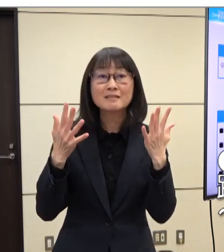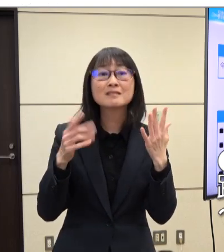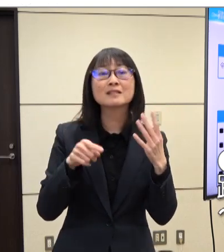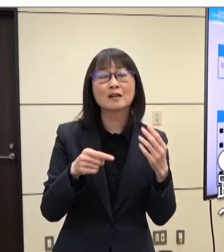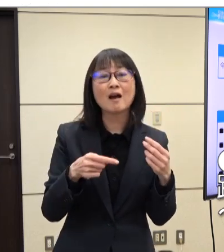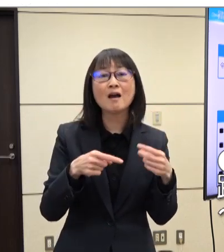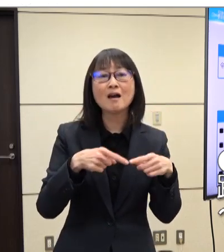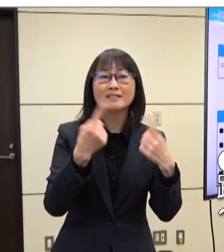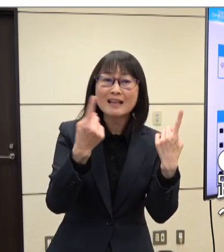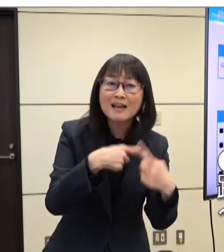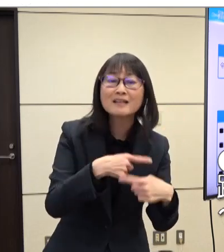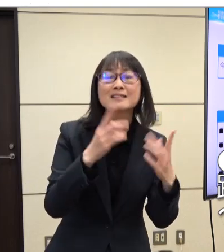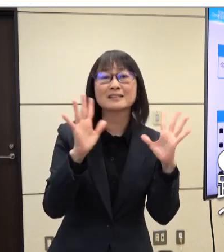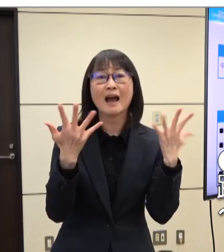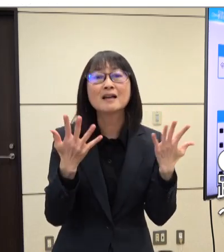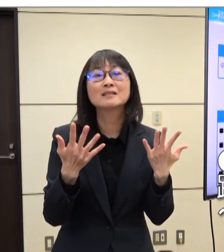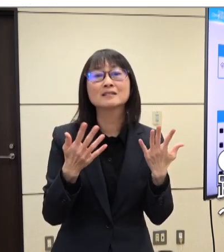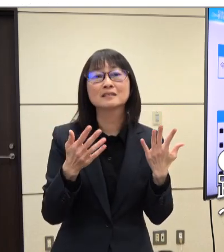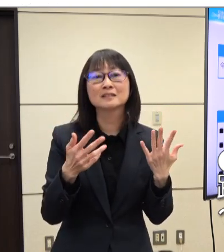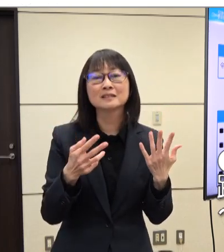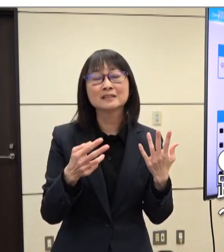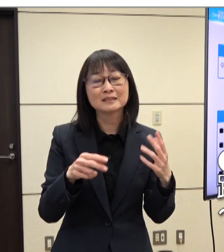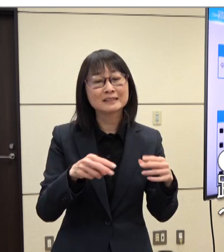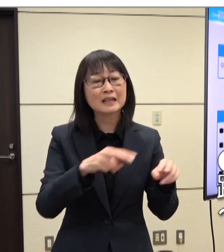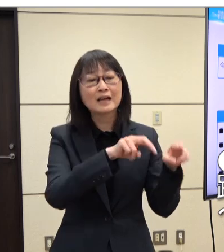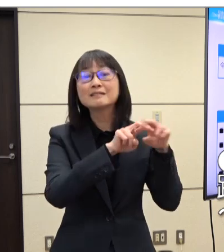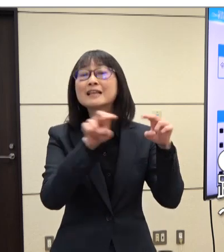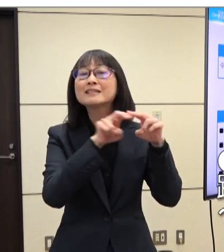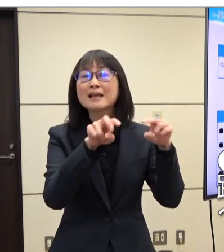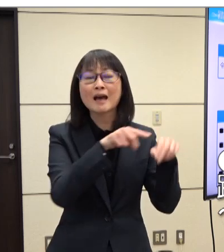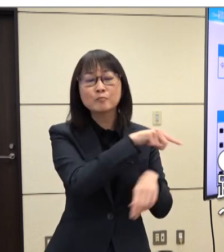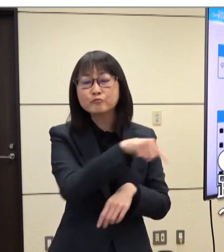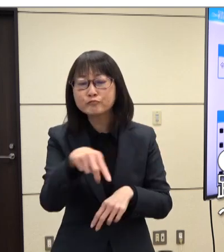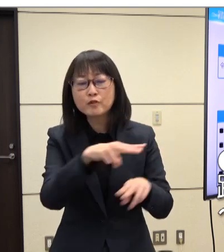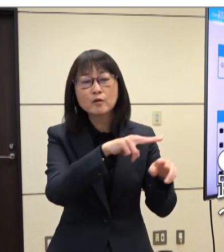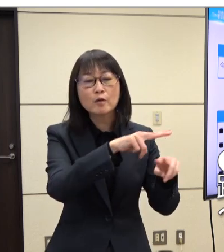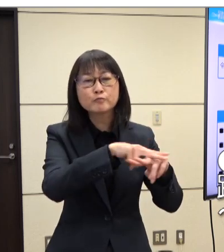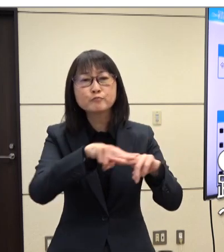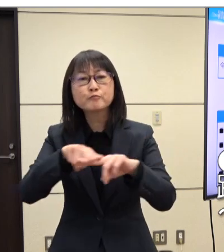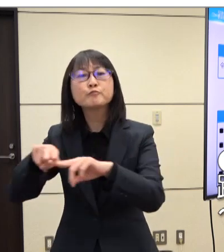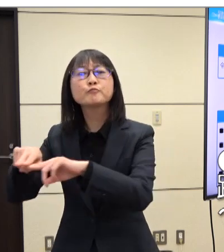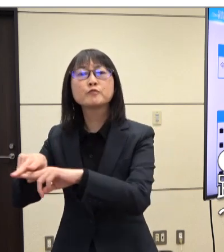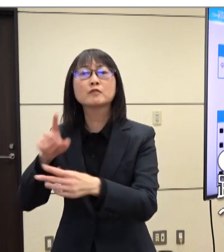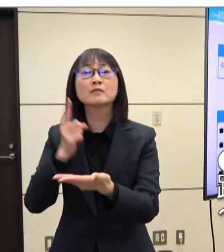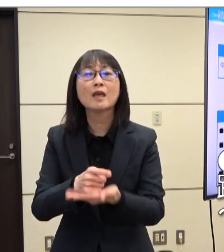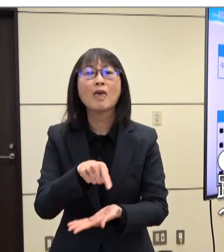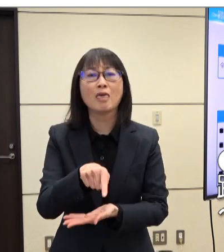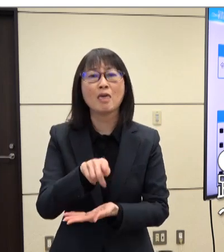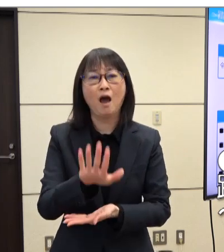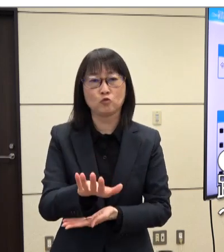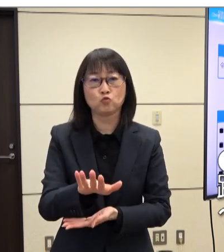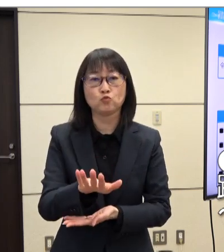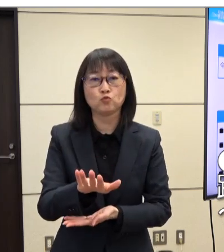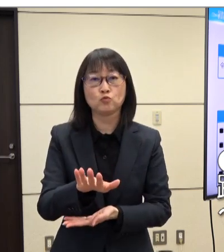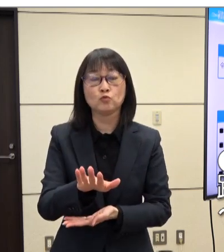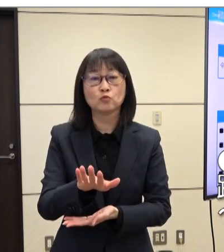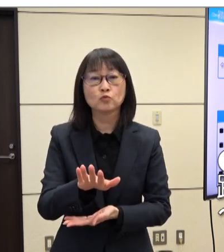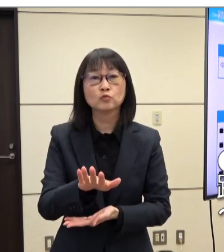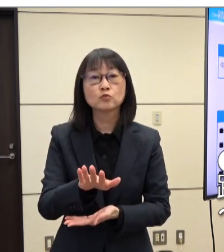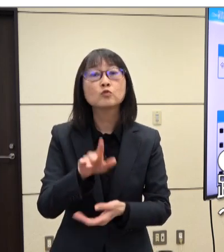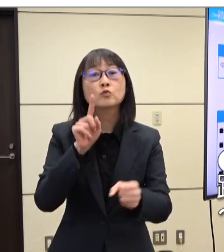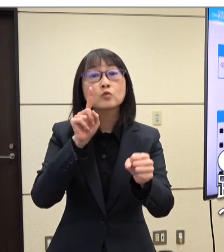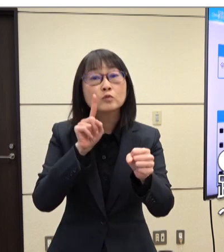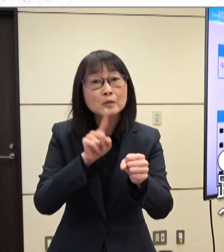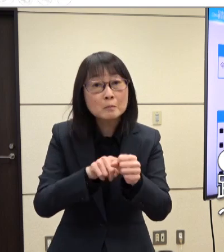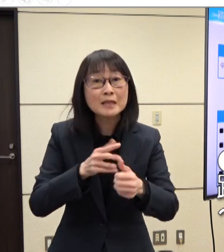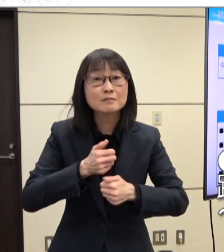策をしていただきたいということで、この動画を作ったわけです。で、これはマルチビジョン